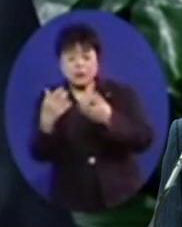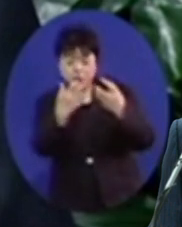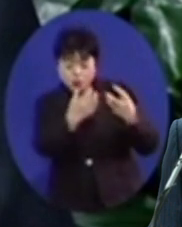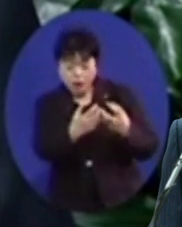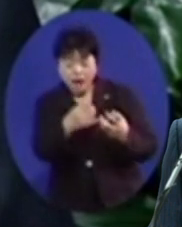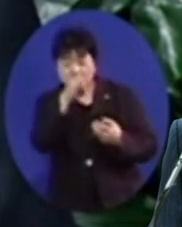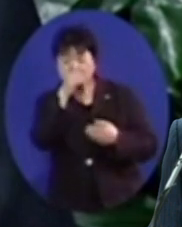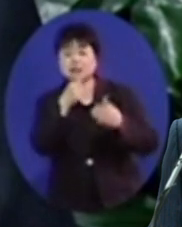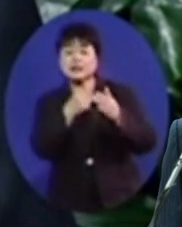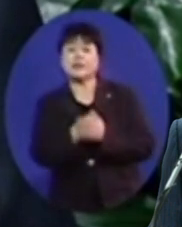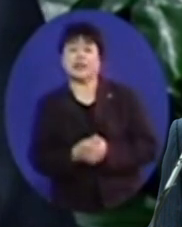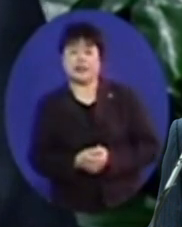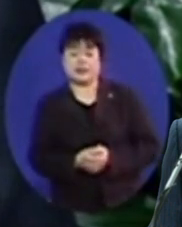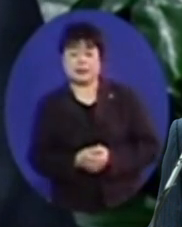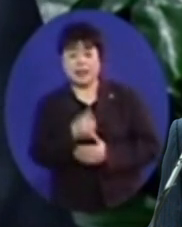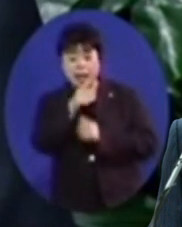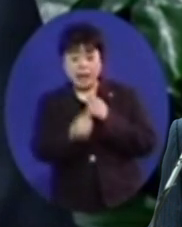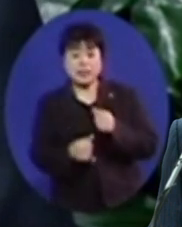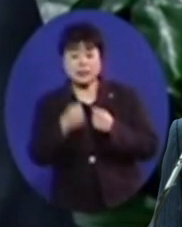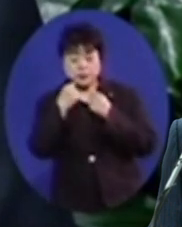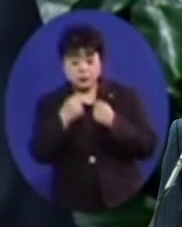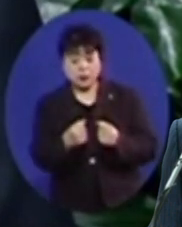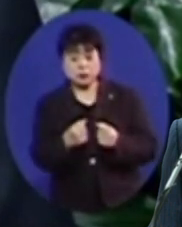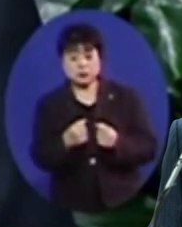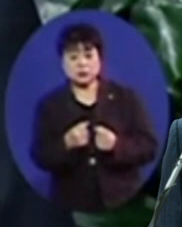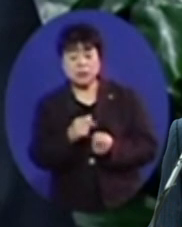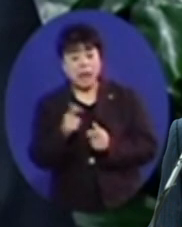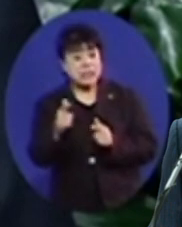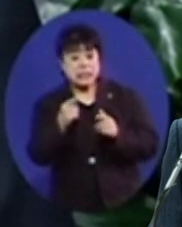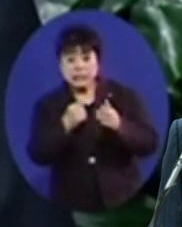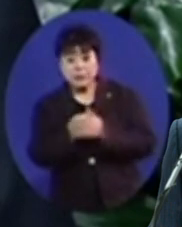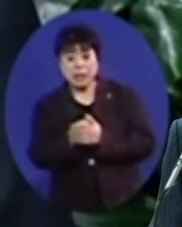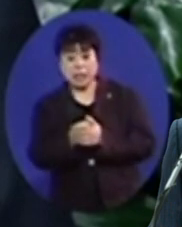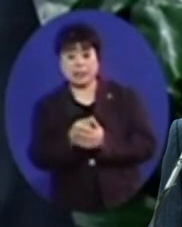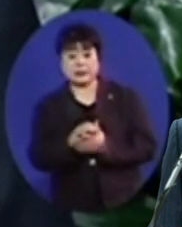들어있어 하나님이 들어와 계시지 않기 때문인 것입니다.